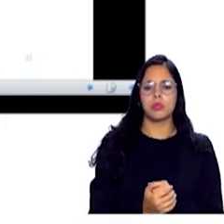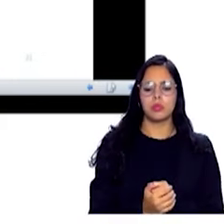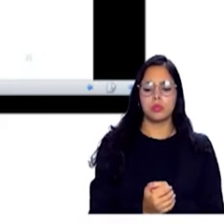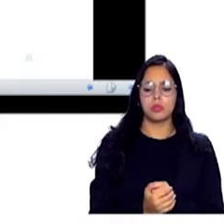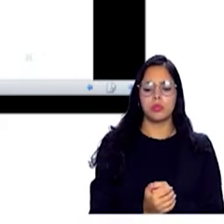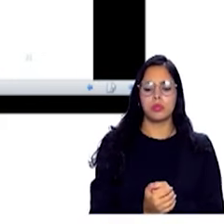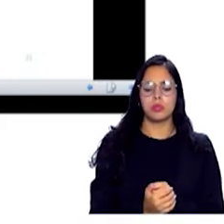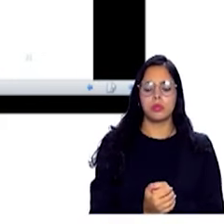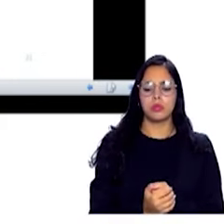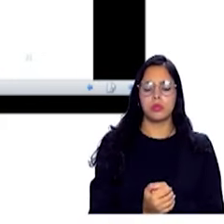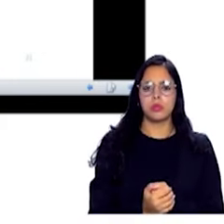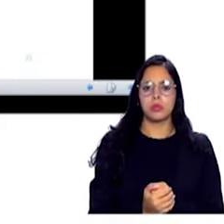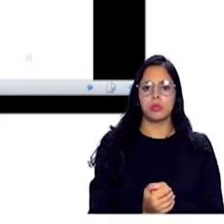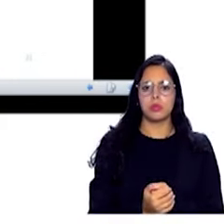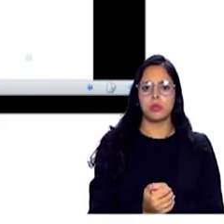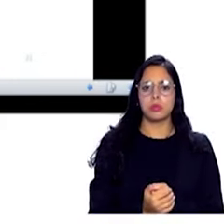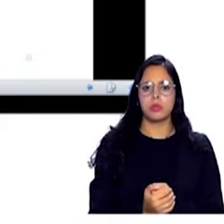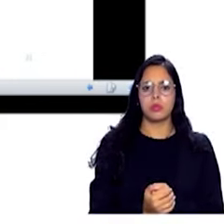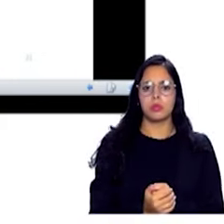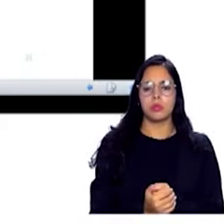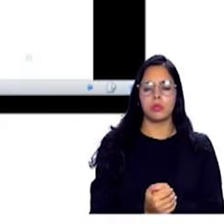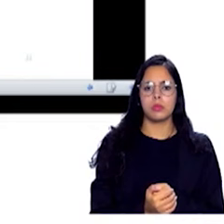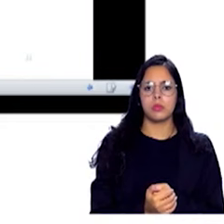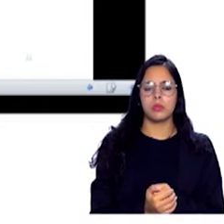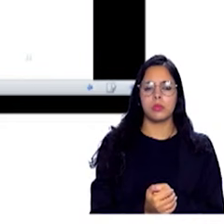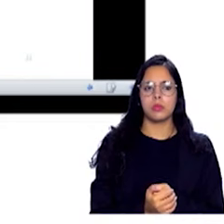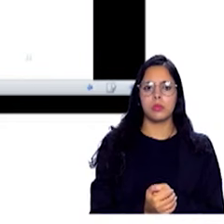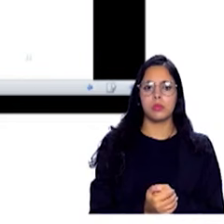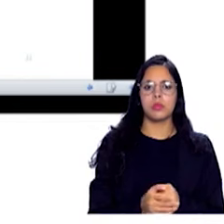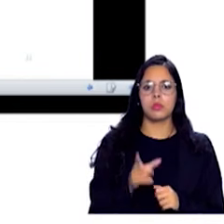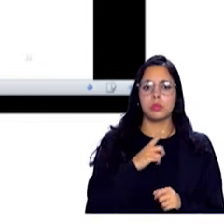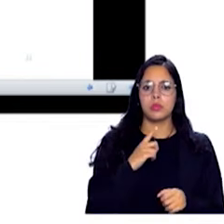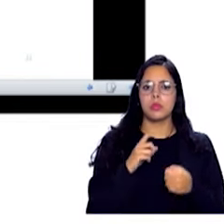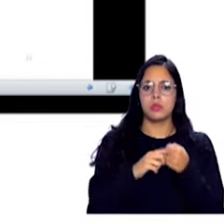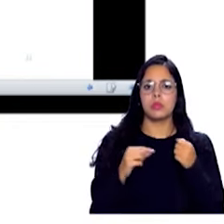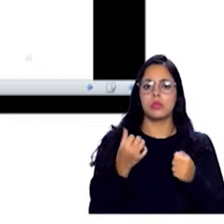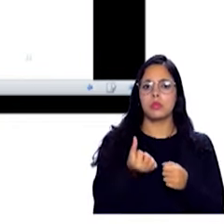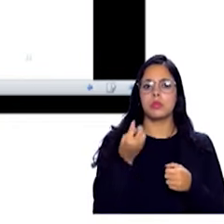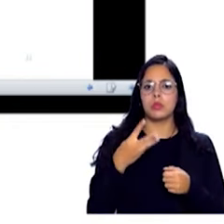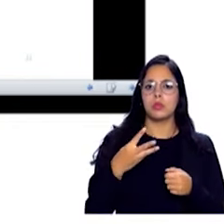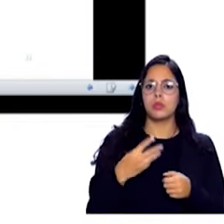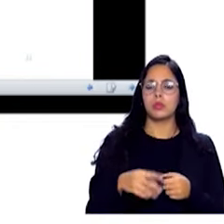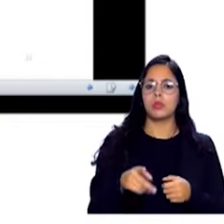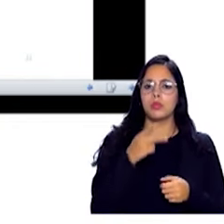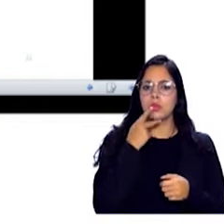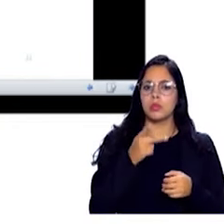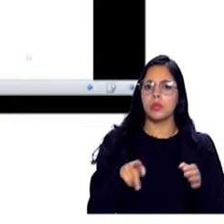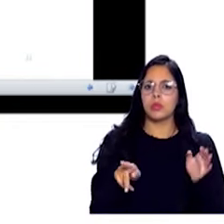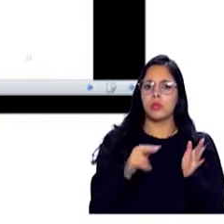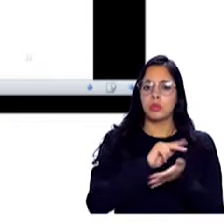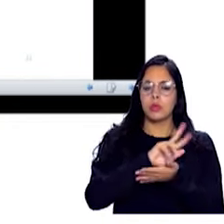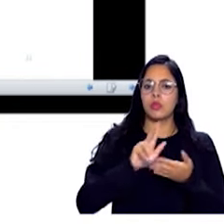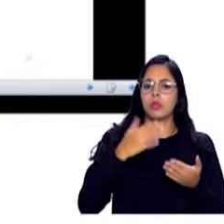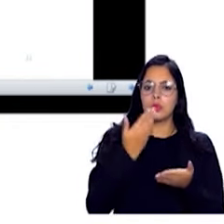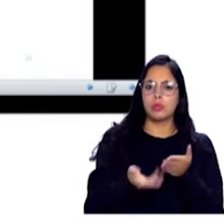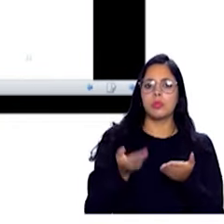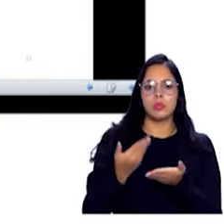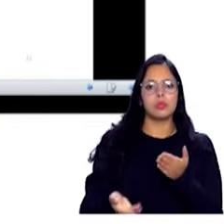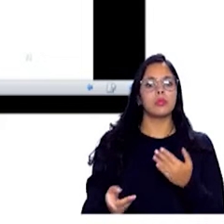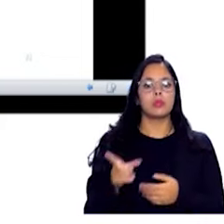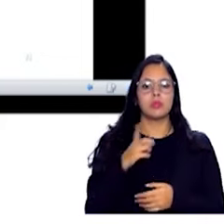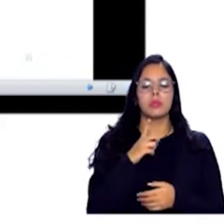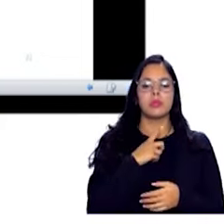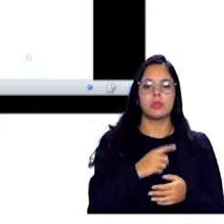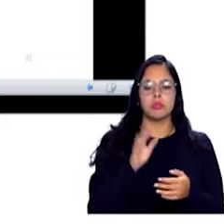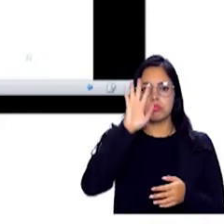dettagli at l'articolo 363 Bis rinvio pregiudiziale pu essere disposto se si deve risolvere una questione puramente giuridica se la